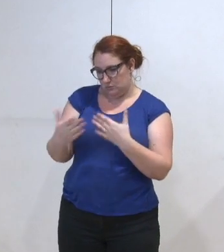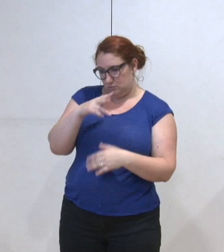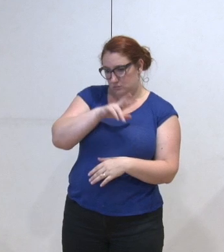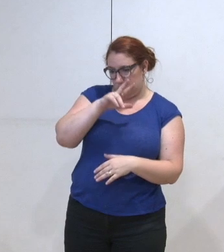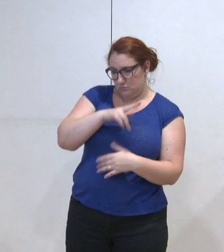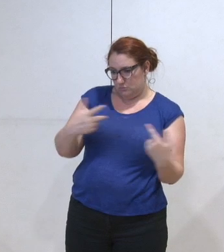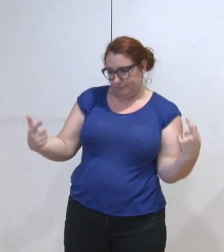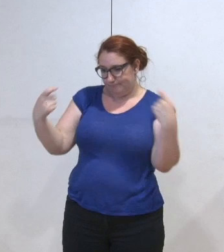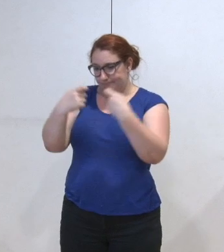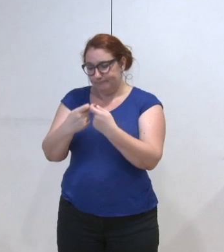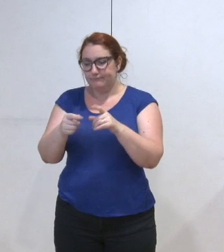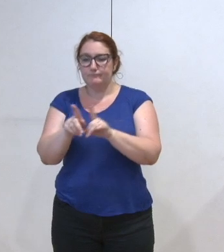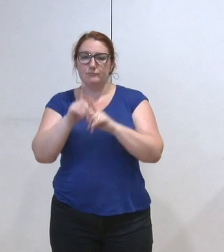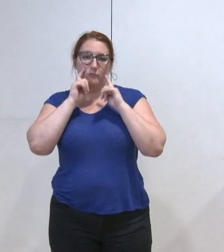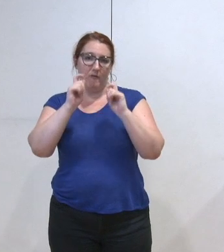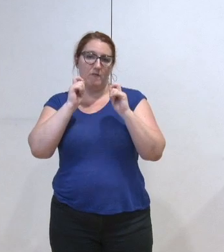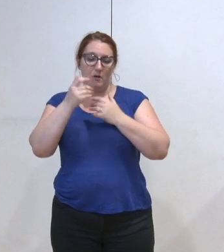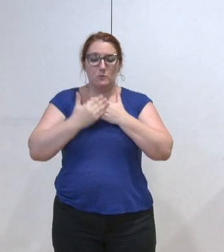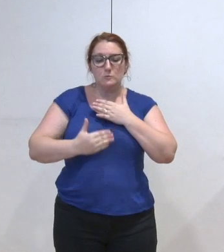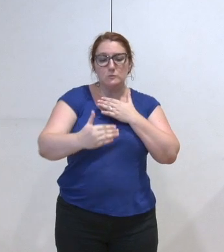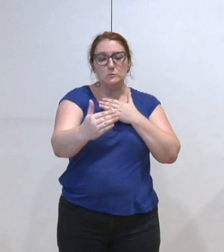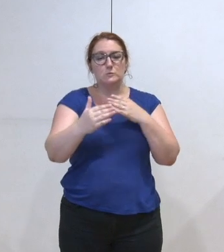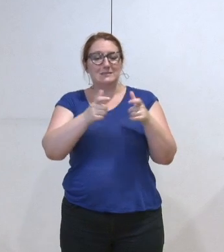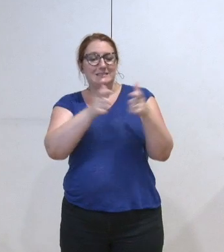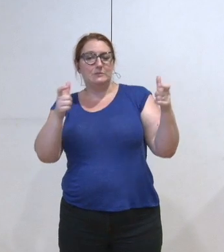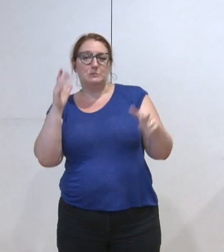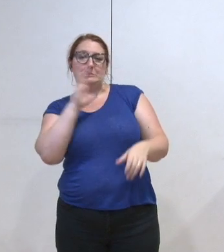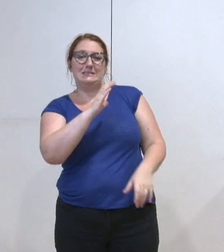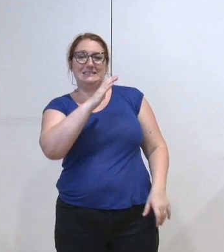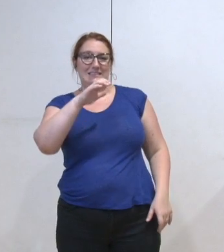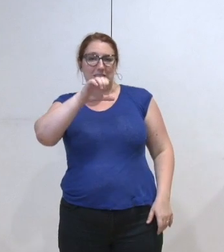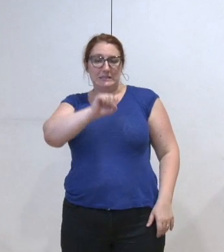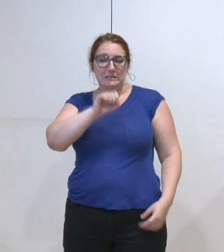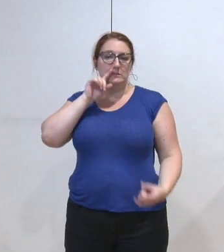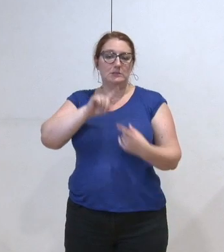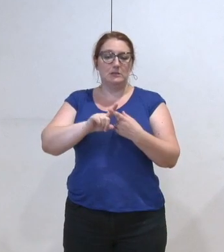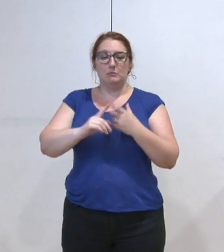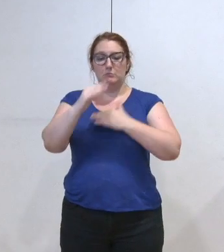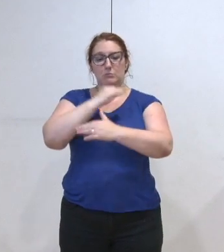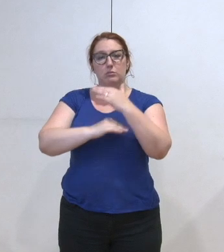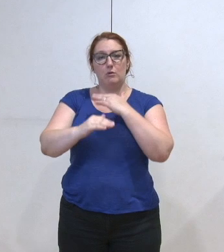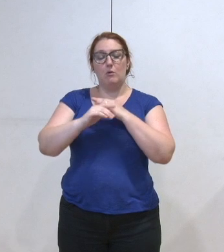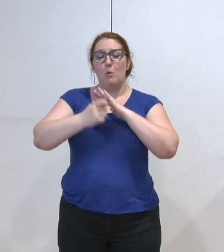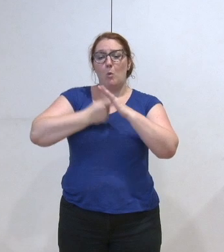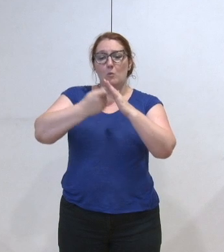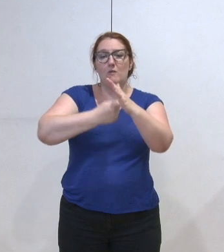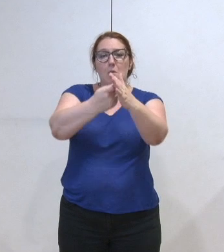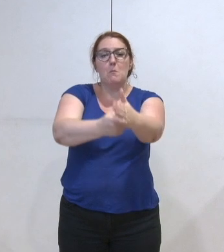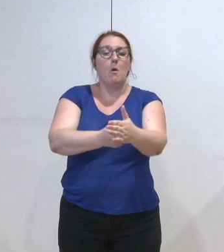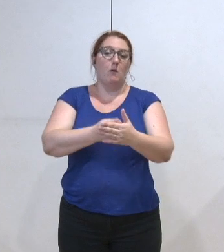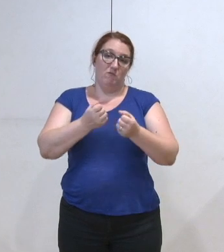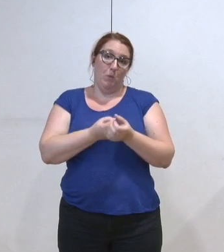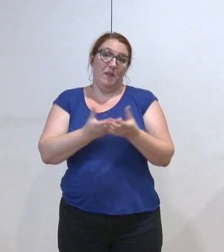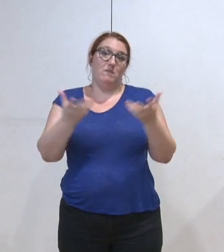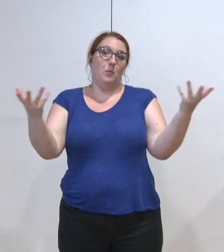particulier nous ferons attention en ce qui concerne les établissements du CCAS sur le développement d'un plan de renouvellement de l'offre à la fois en terme de